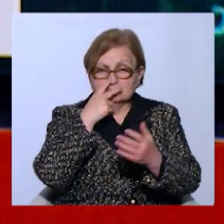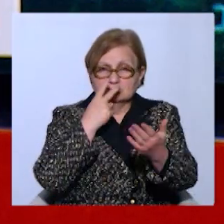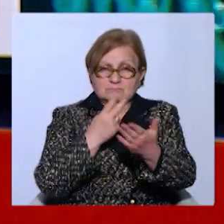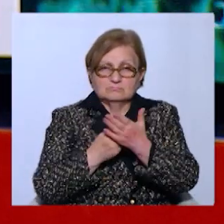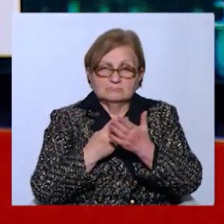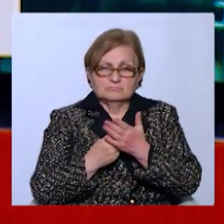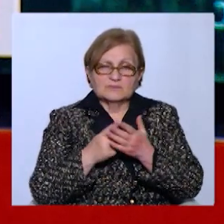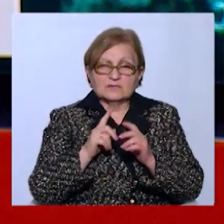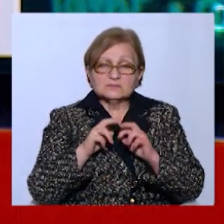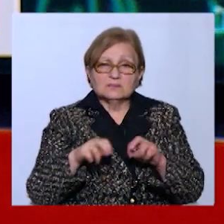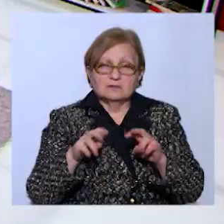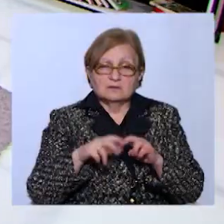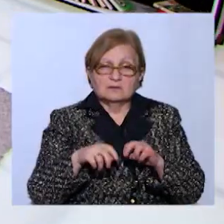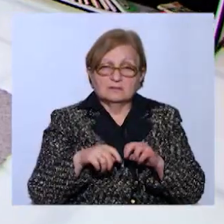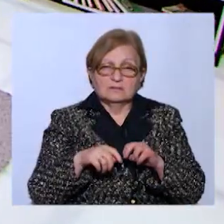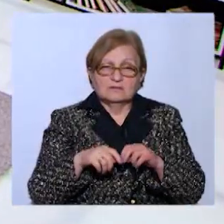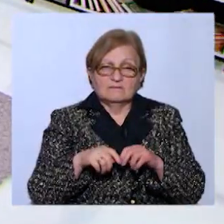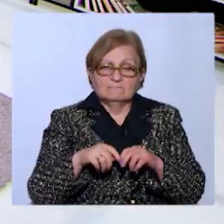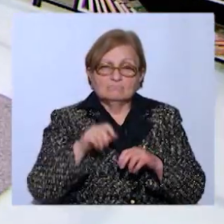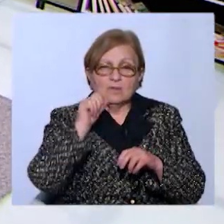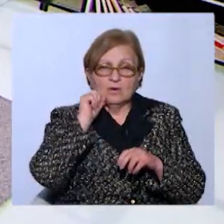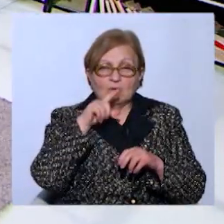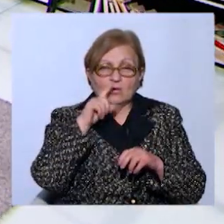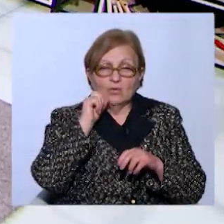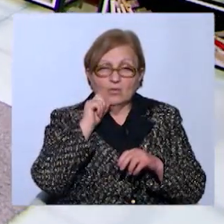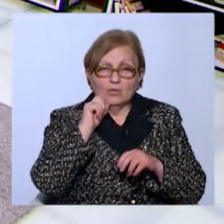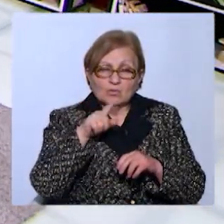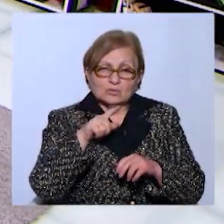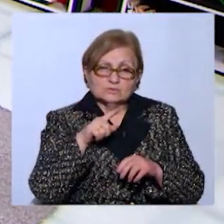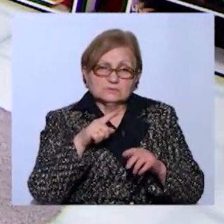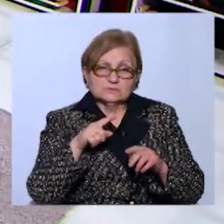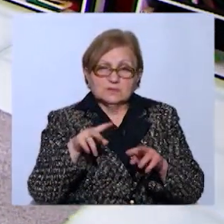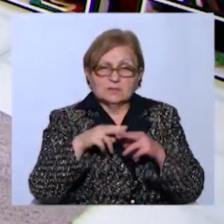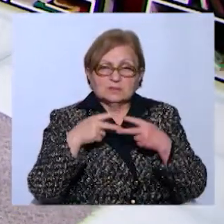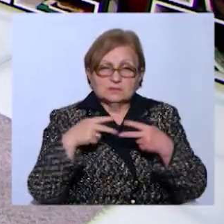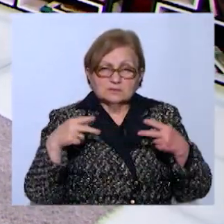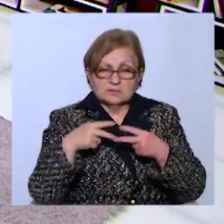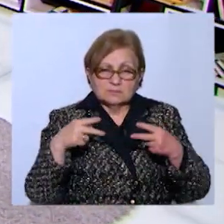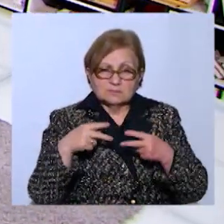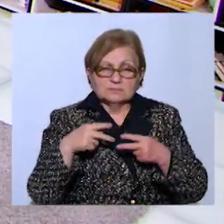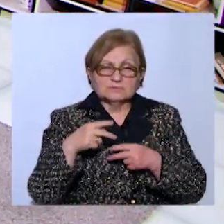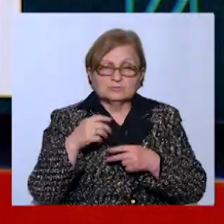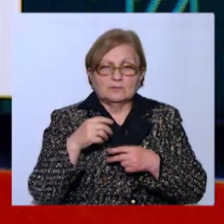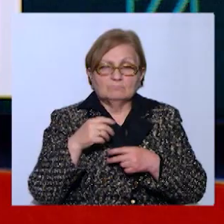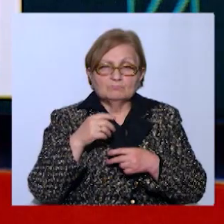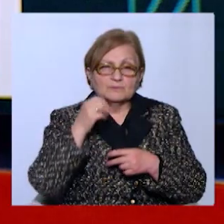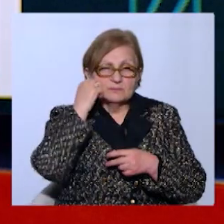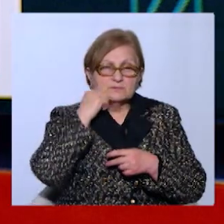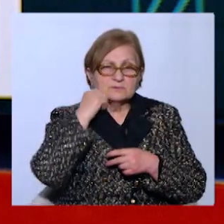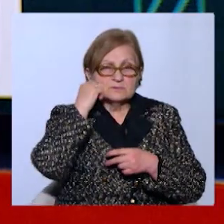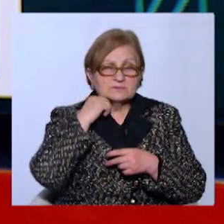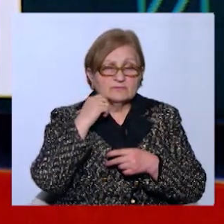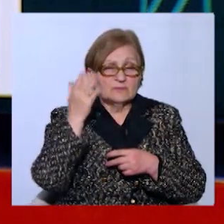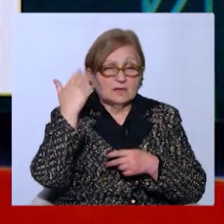ეს არის რაც განვიხილე. ოქროს თანაფარდობა და ოქროს კვეთაზე მინდა ვისაუბრო. ძველად საბერძნეთში ითვლებოდა, რომ თუ